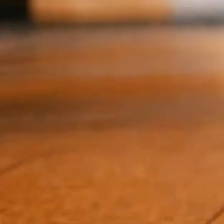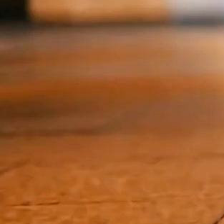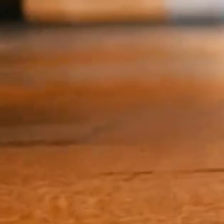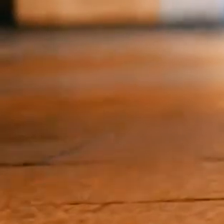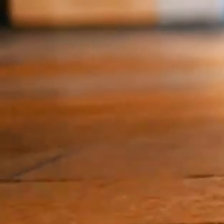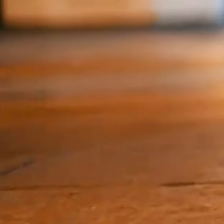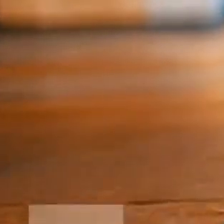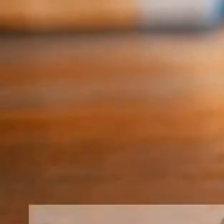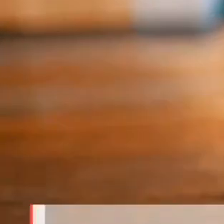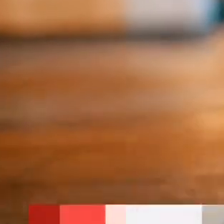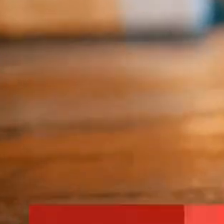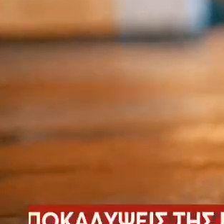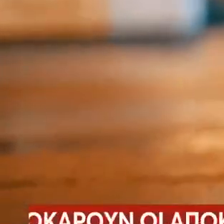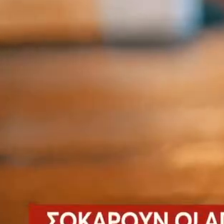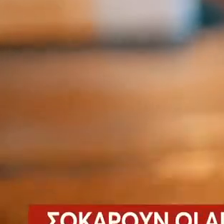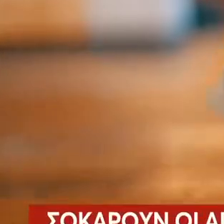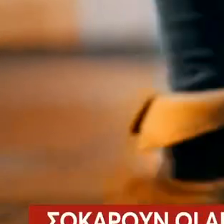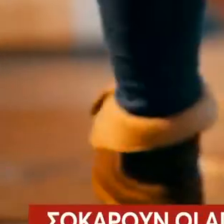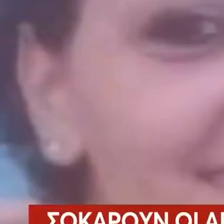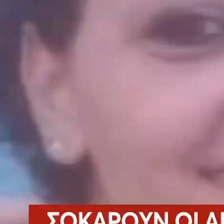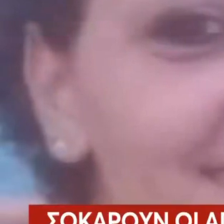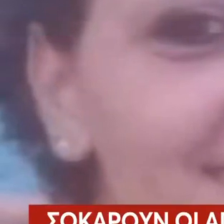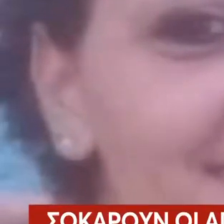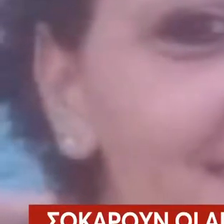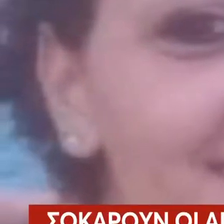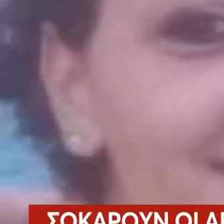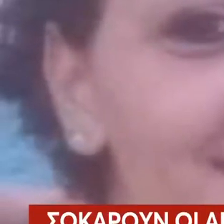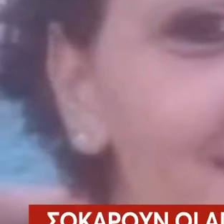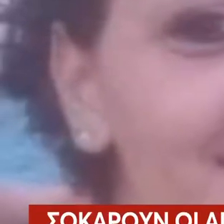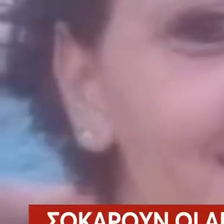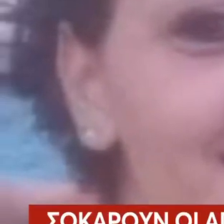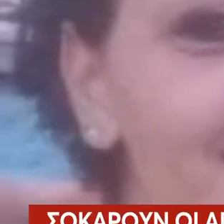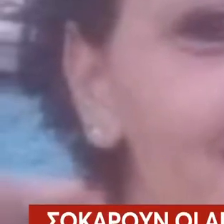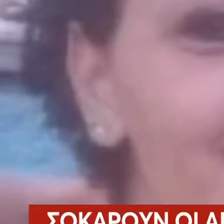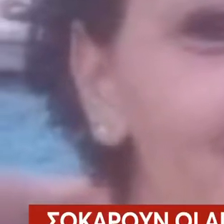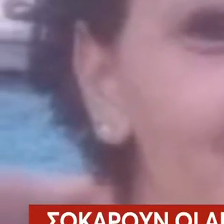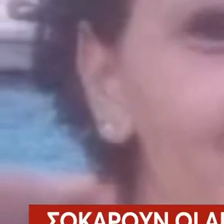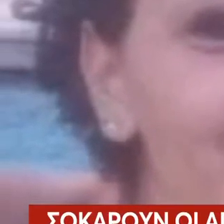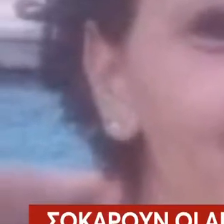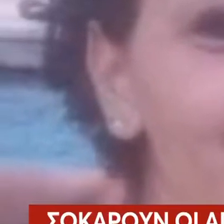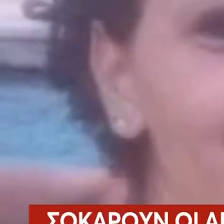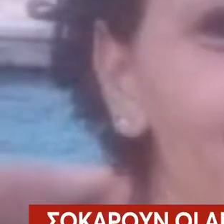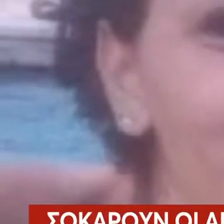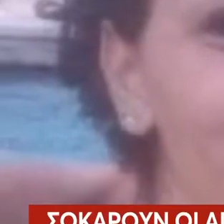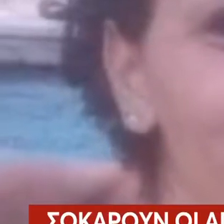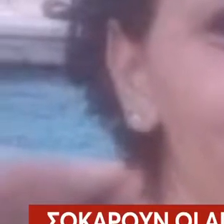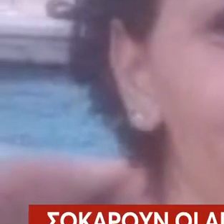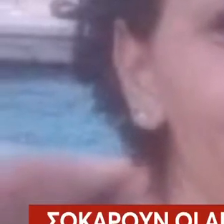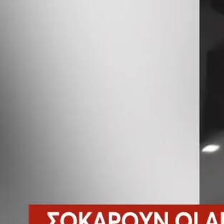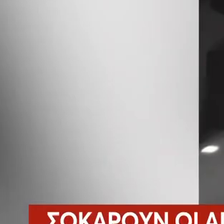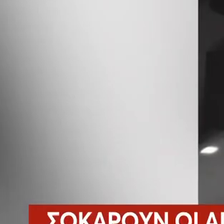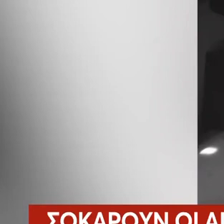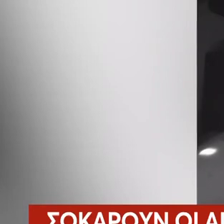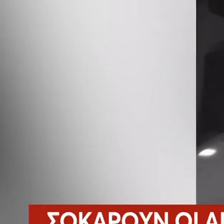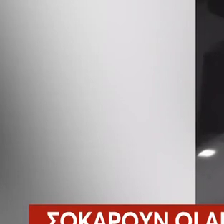Η γυναίκα αυτή έρχεται να ανατρέψει όλα τα δεδομένα. Καταρρύπτει το παραμύθι του έρωτα και της αγάπης που είχε στήσει ο